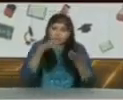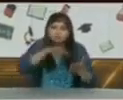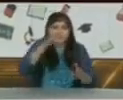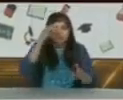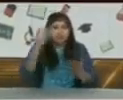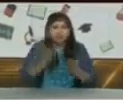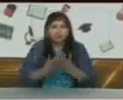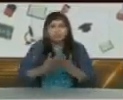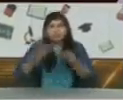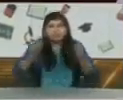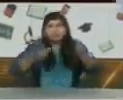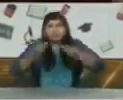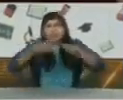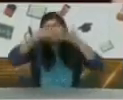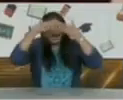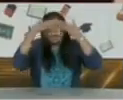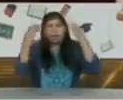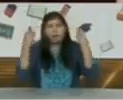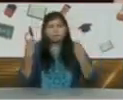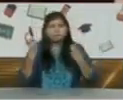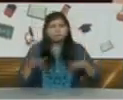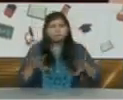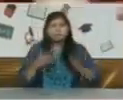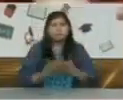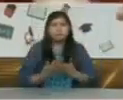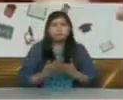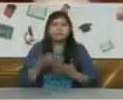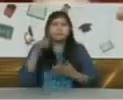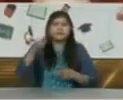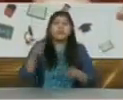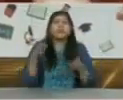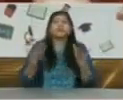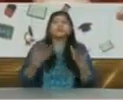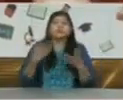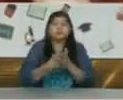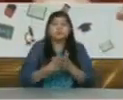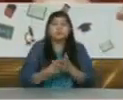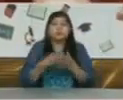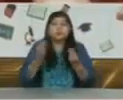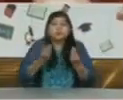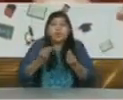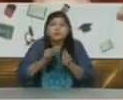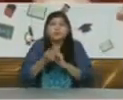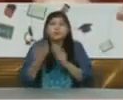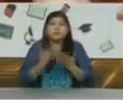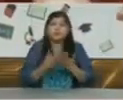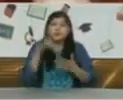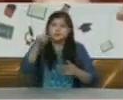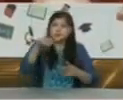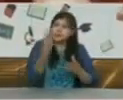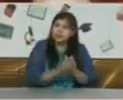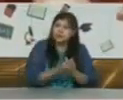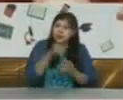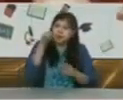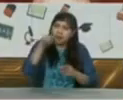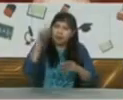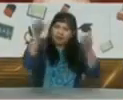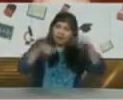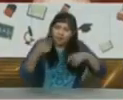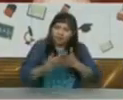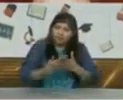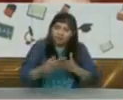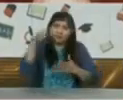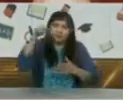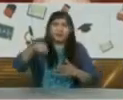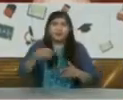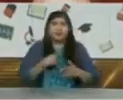कुछ देर के लिए सब कुछ भूल जाएंगे। इसका सबसे अच्छा उपाय यही है कि आपको